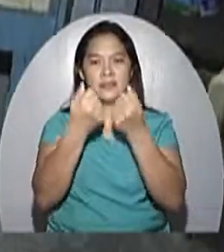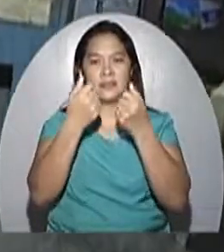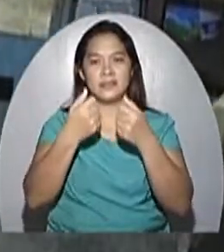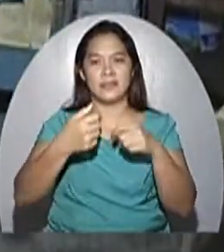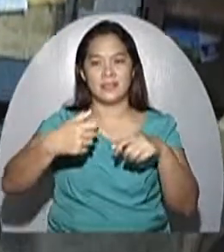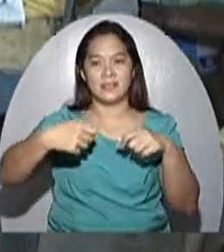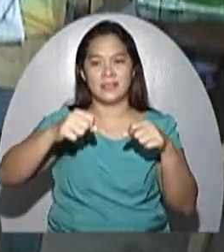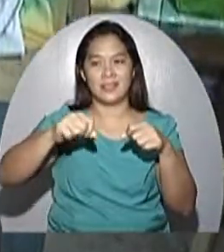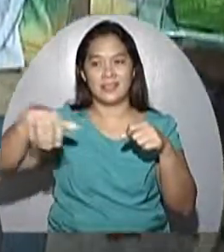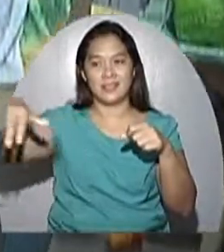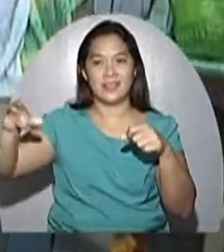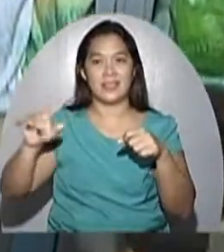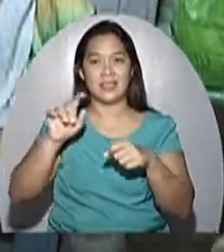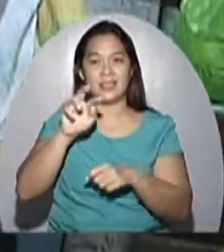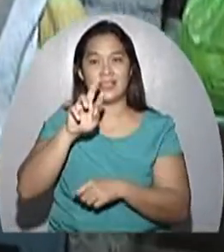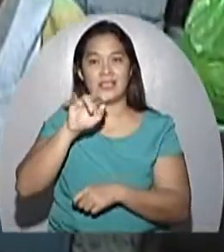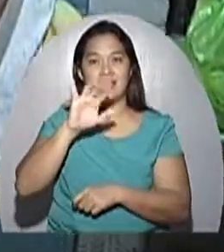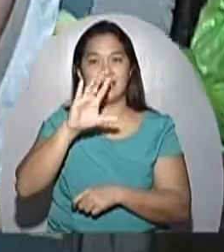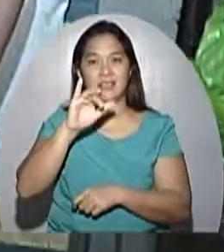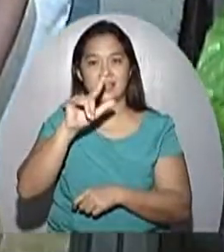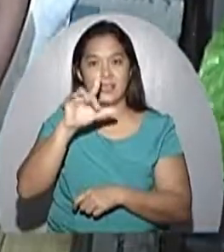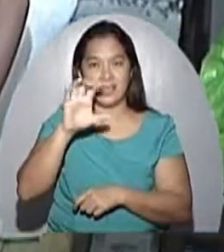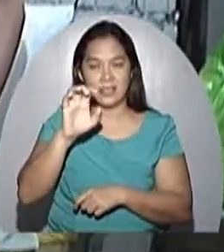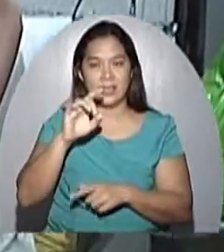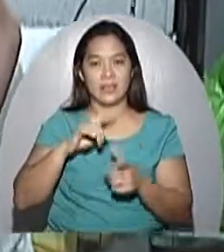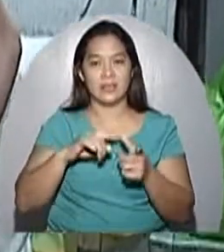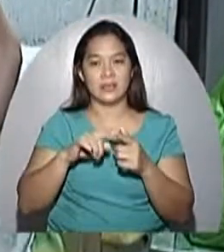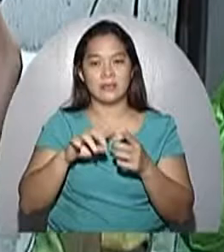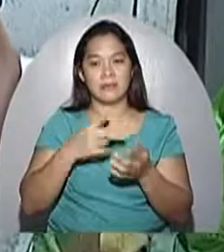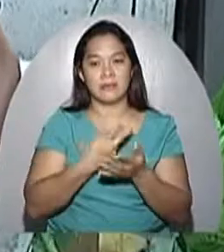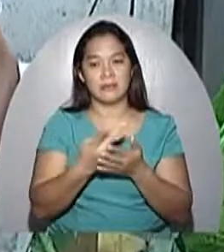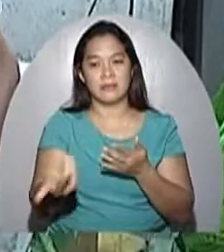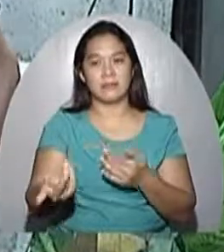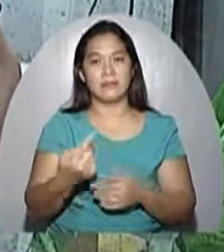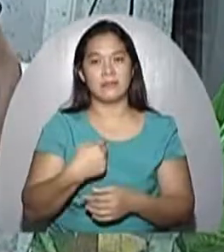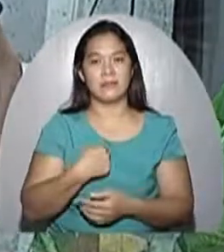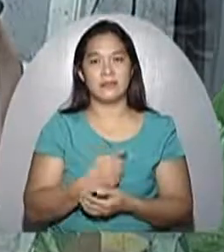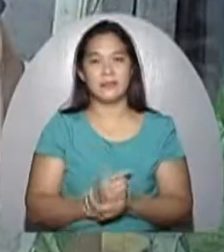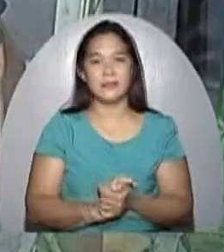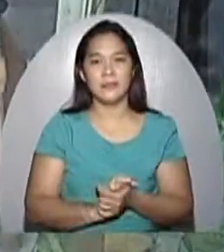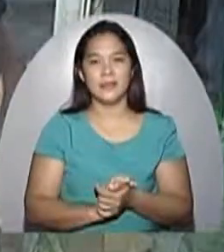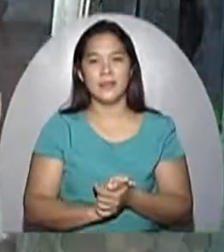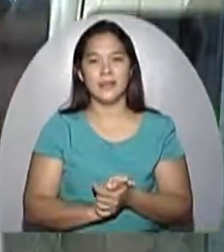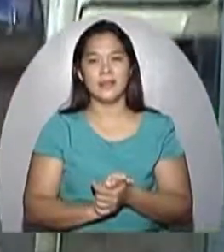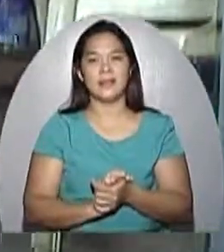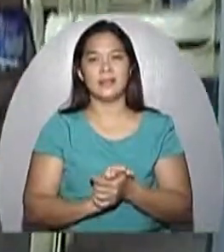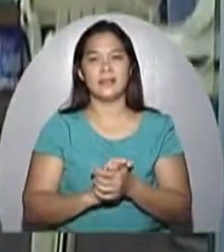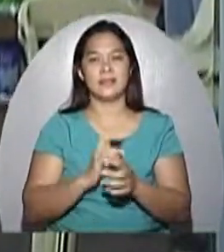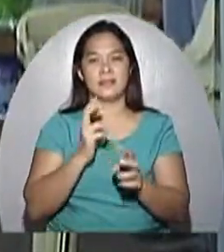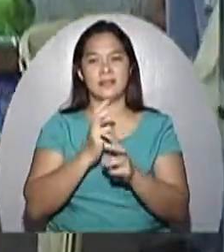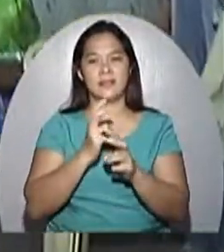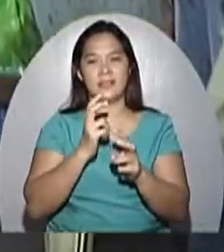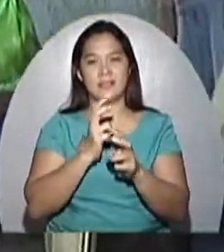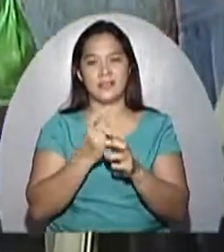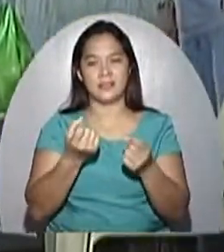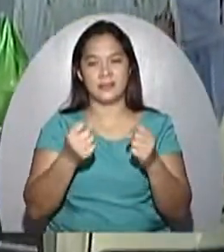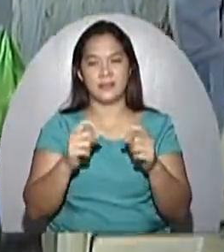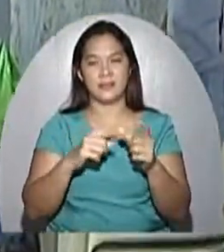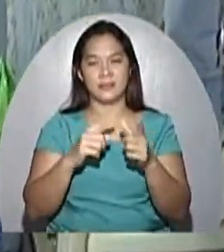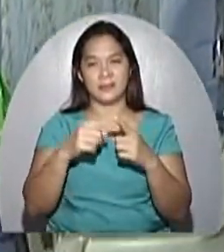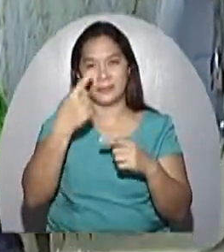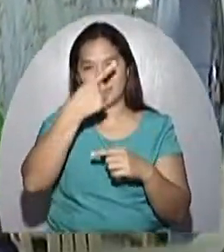nasagi po ako ng ano, tricycle. Kaya yun po, bumagsak po ako. Halos naging critical ang kanyang